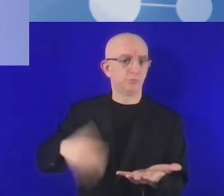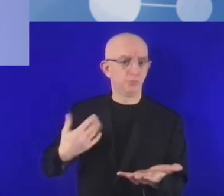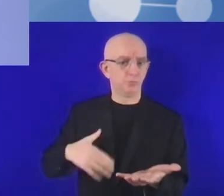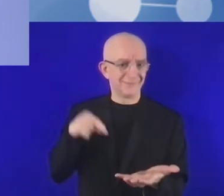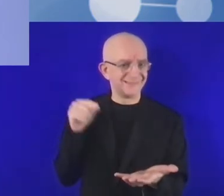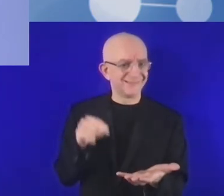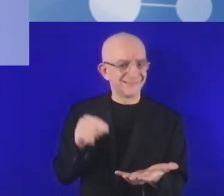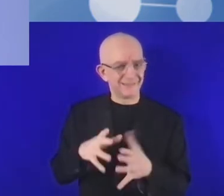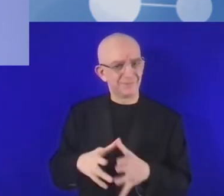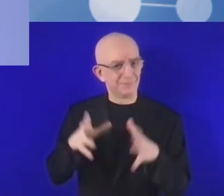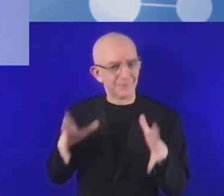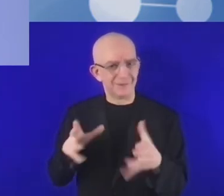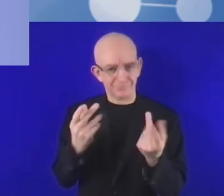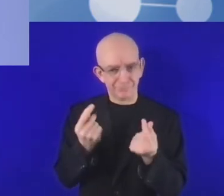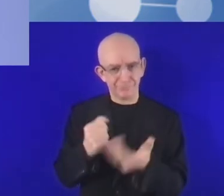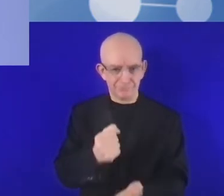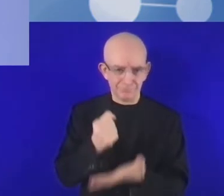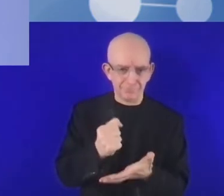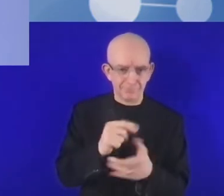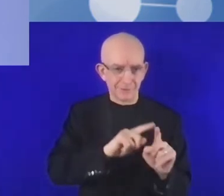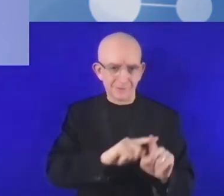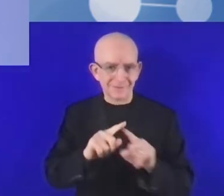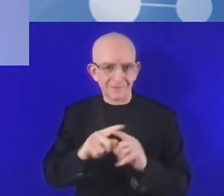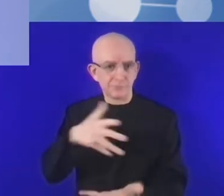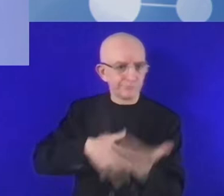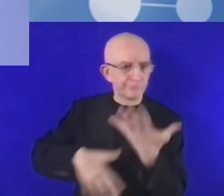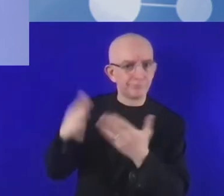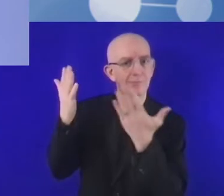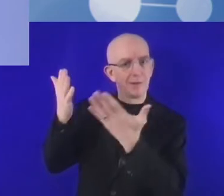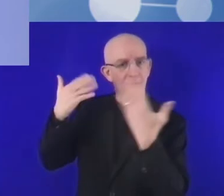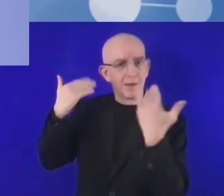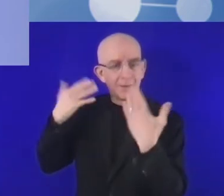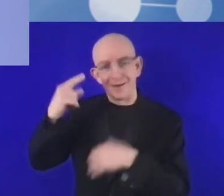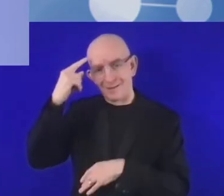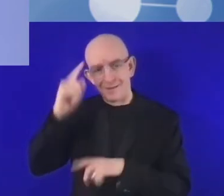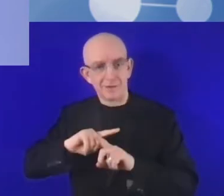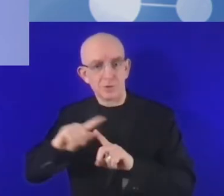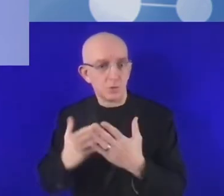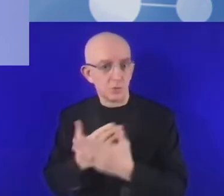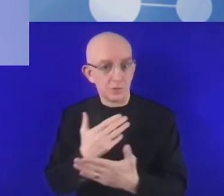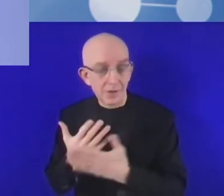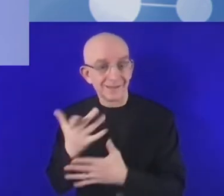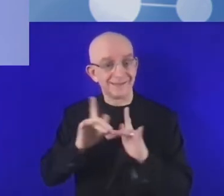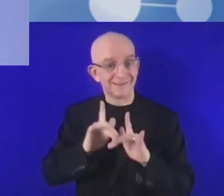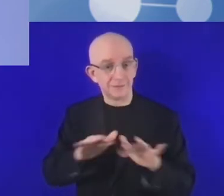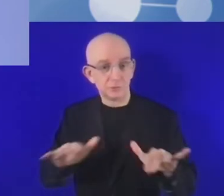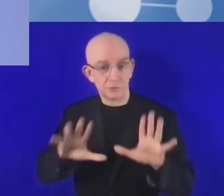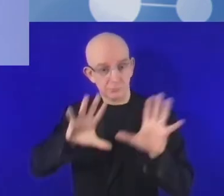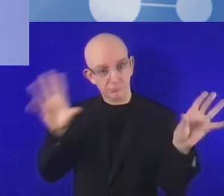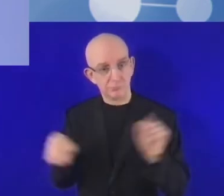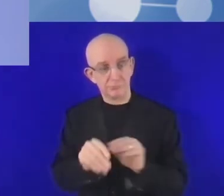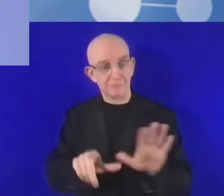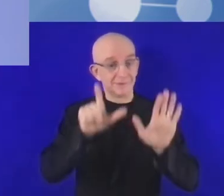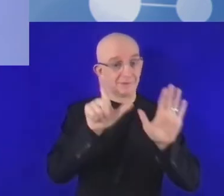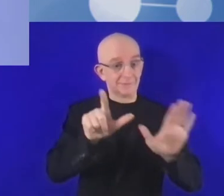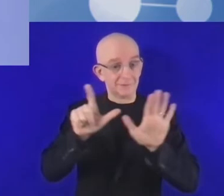很多领域提供融资，这个包括这个创新、电子化、这